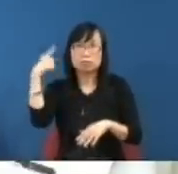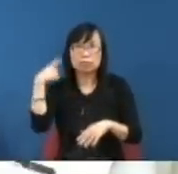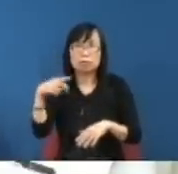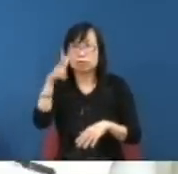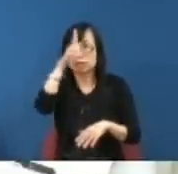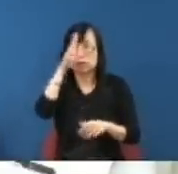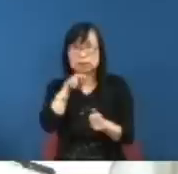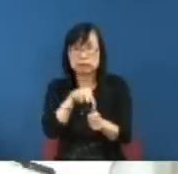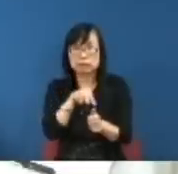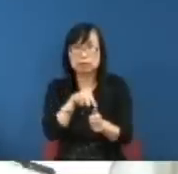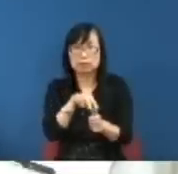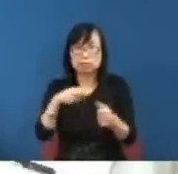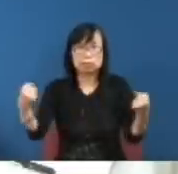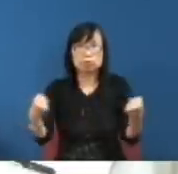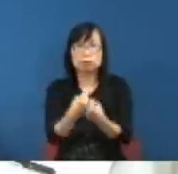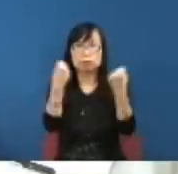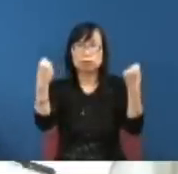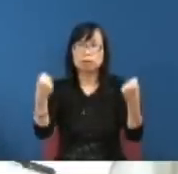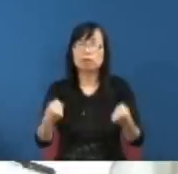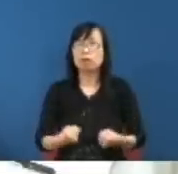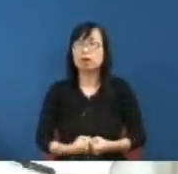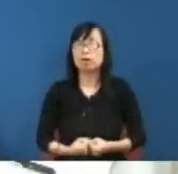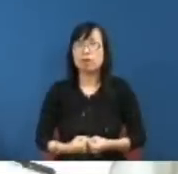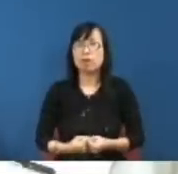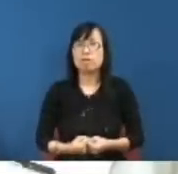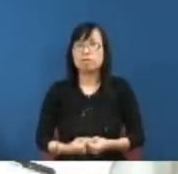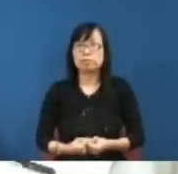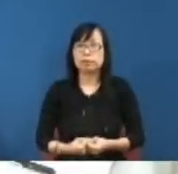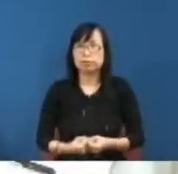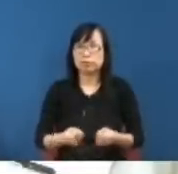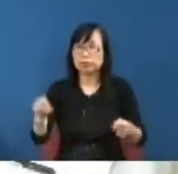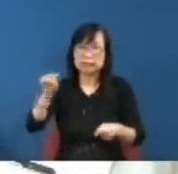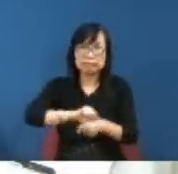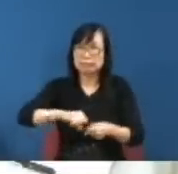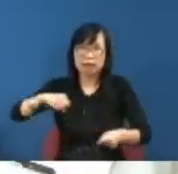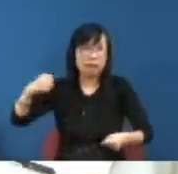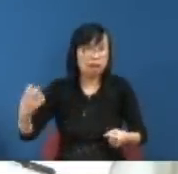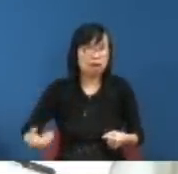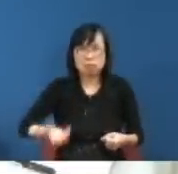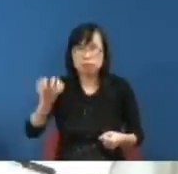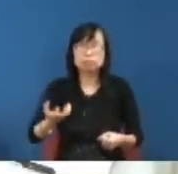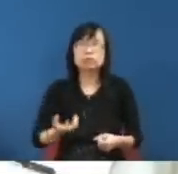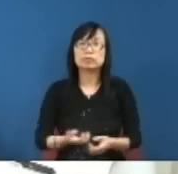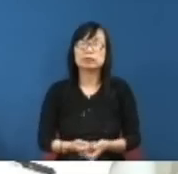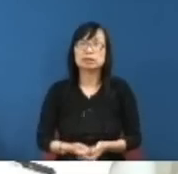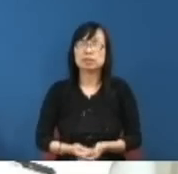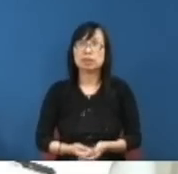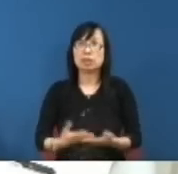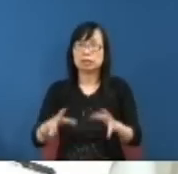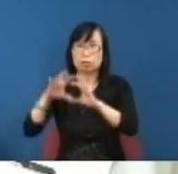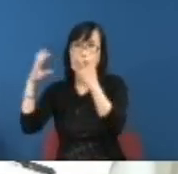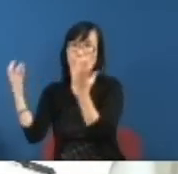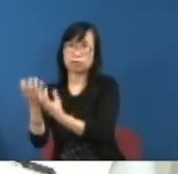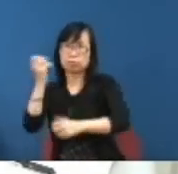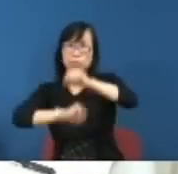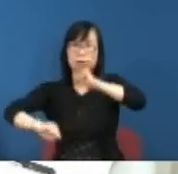治嘅衝突、社會嘅衝突咧係火上加油，或者係更加明顯咁表達出嚟。而呢個群眾運